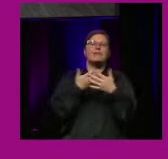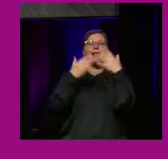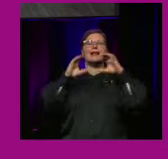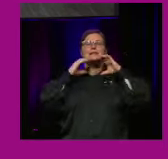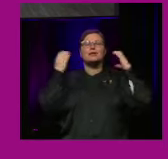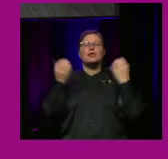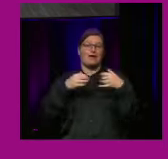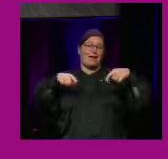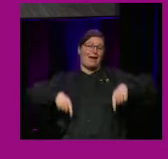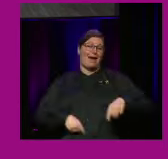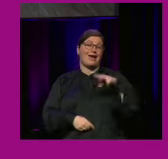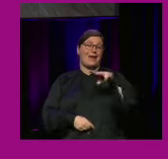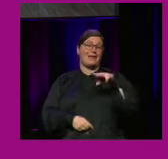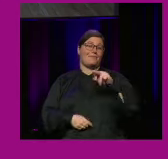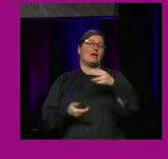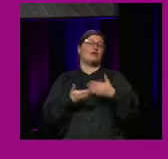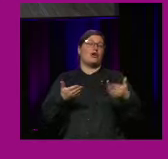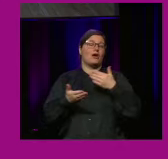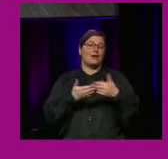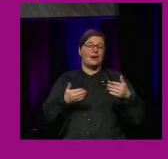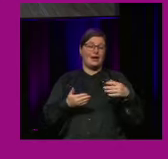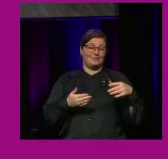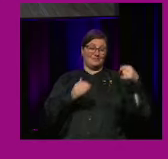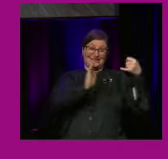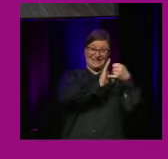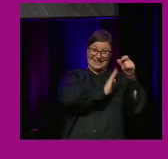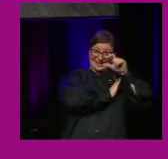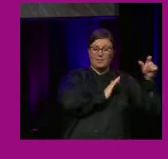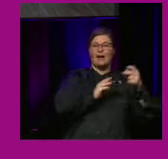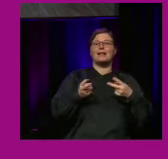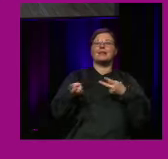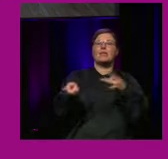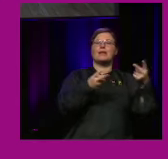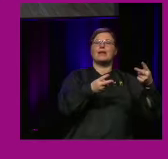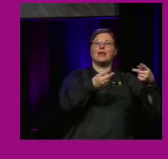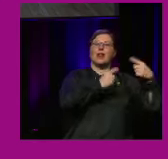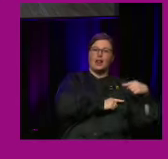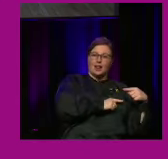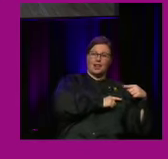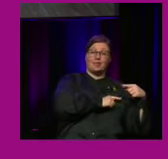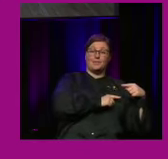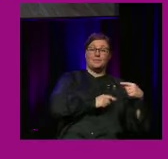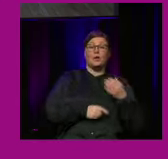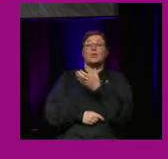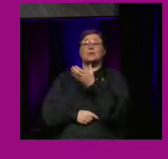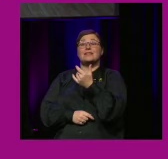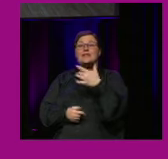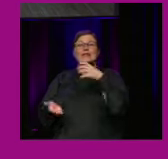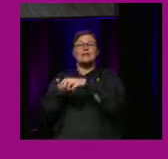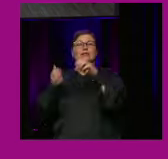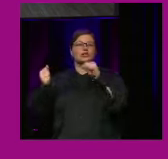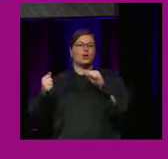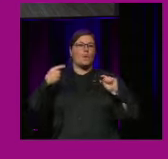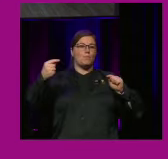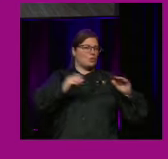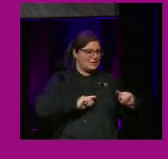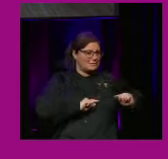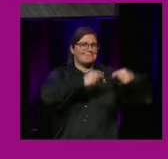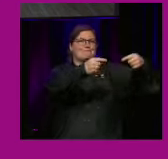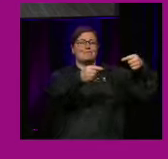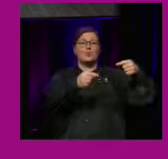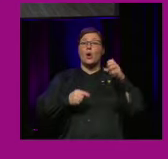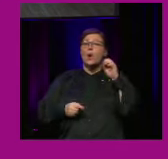om demokratins tillbakagång. Och då är det just civilsamhället som ska vara den här motståndskraften. För utan de här